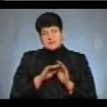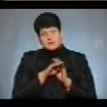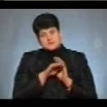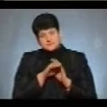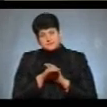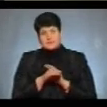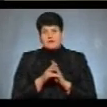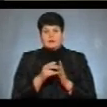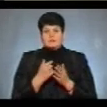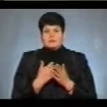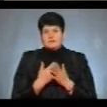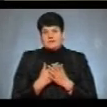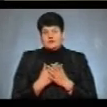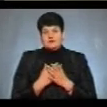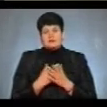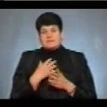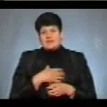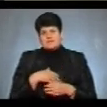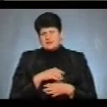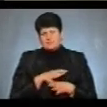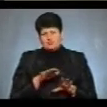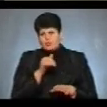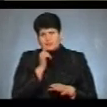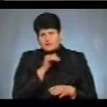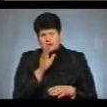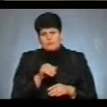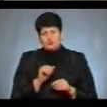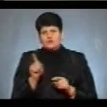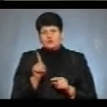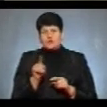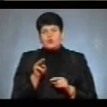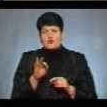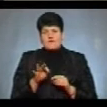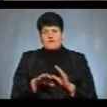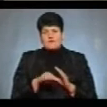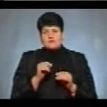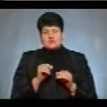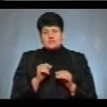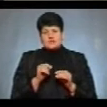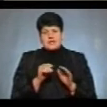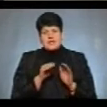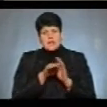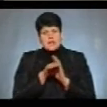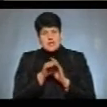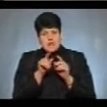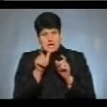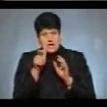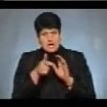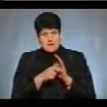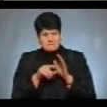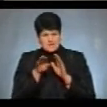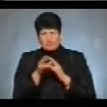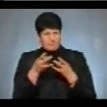так, бо якщо б, напевно, не настільки важлива була таємність голосування, то виборчих кабінах таких би не треба було, тому, відповідно,